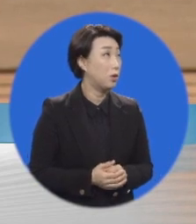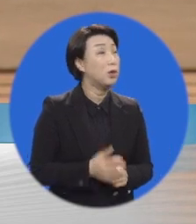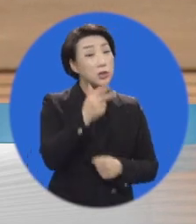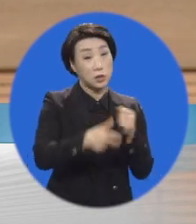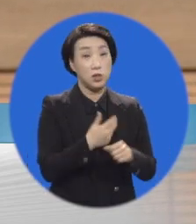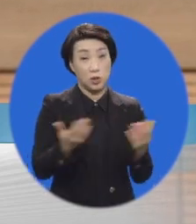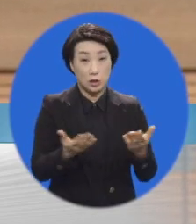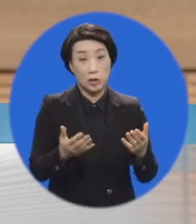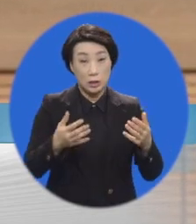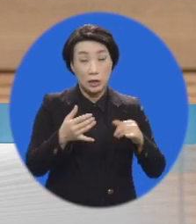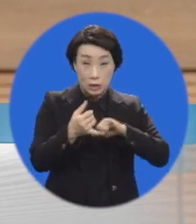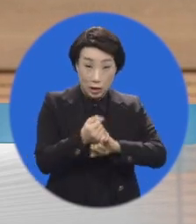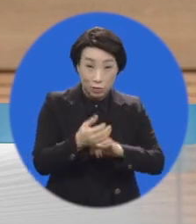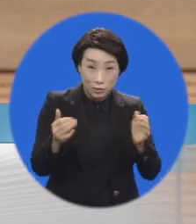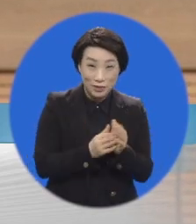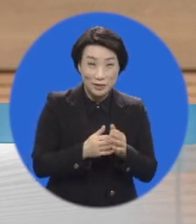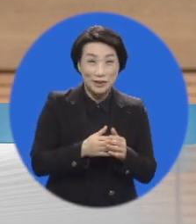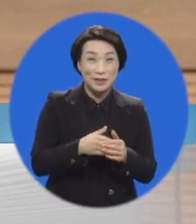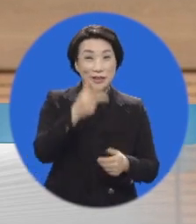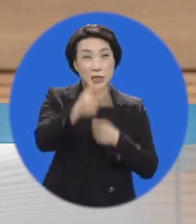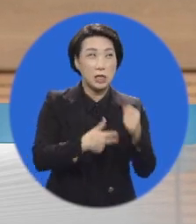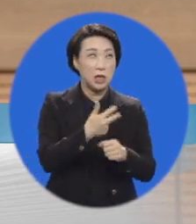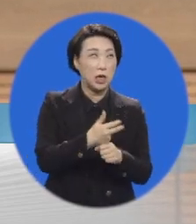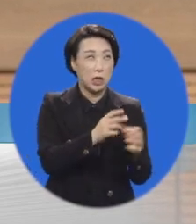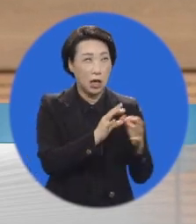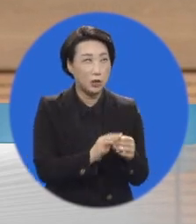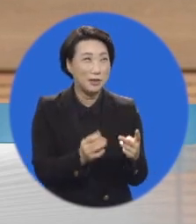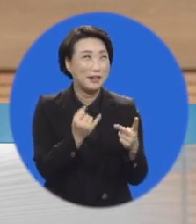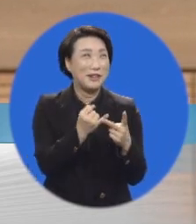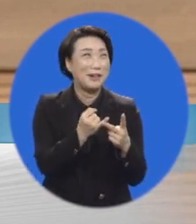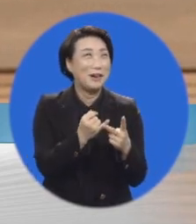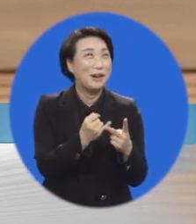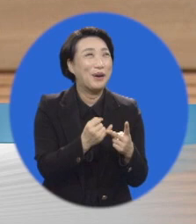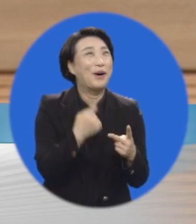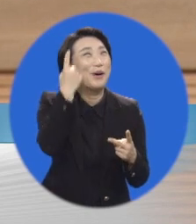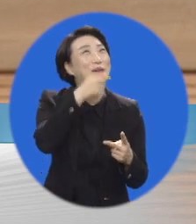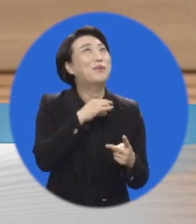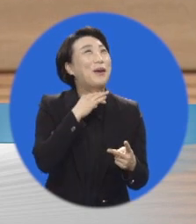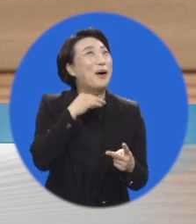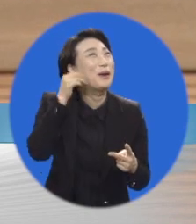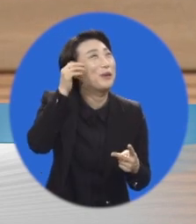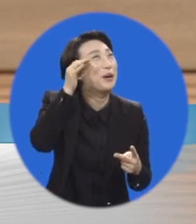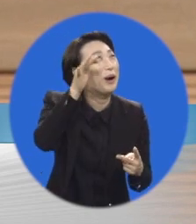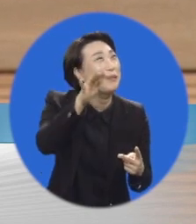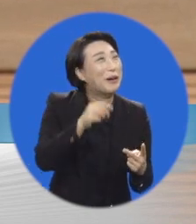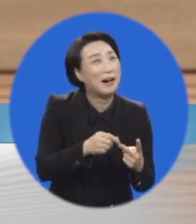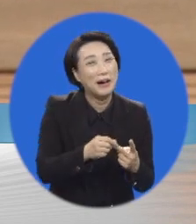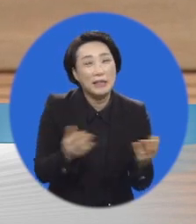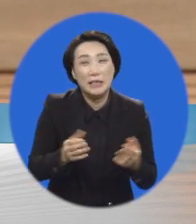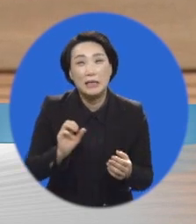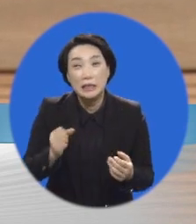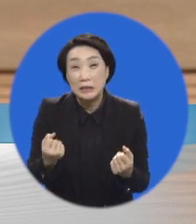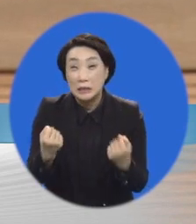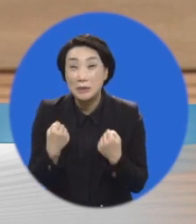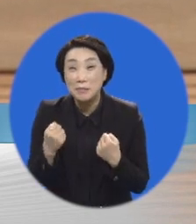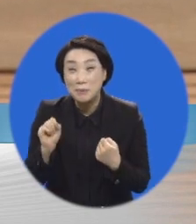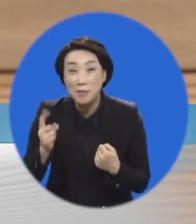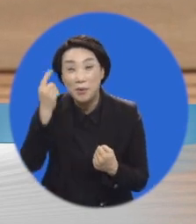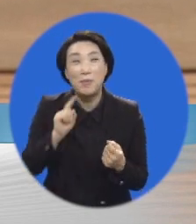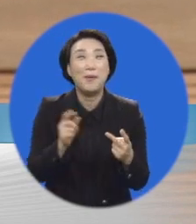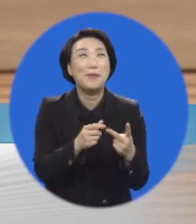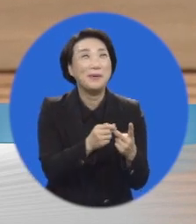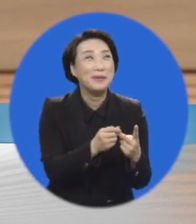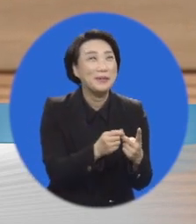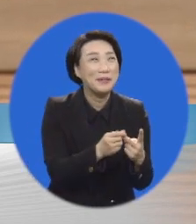하고 7년을 하루같이 나의 얼굴만 쳐다보고 이러는 거예요. 일이 그 사람의 일이 힘이 어디서 나오래 나엘의 얼굴에서